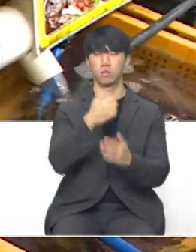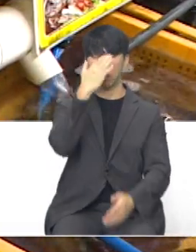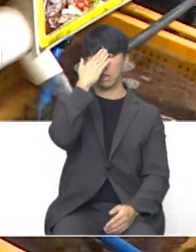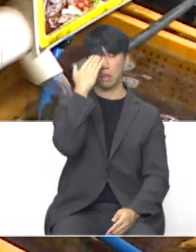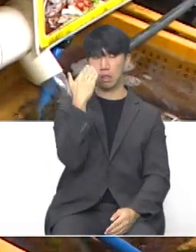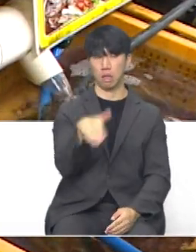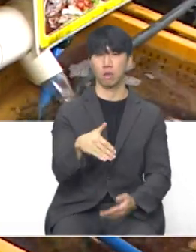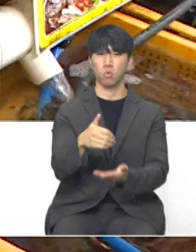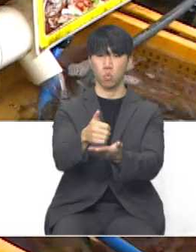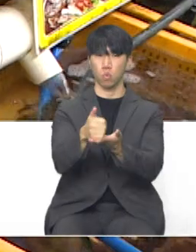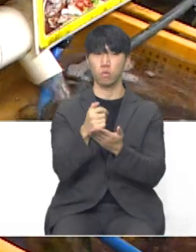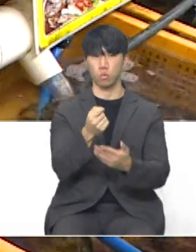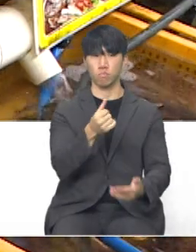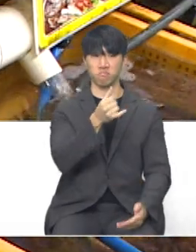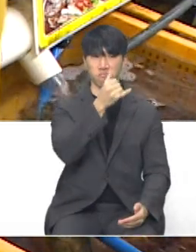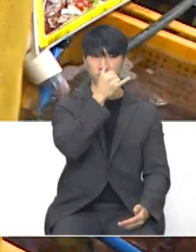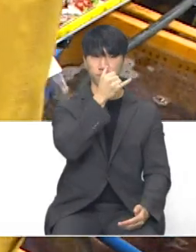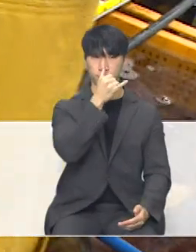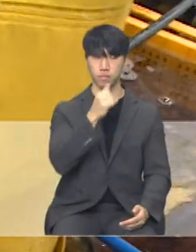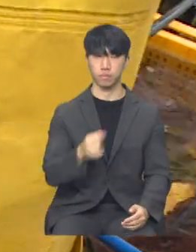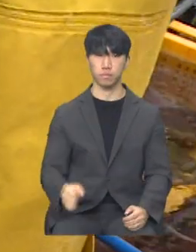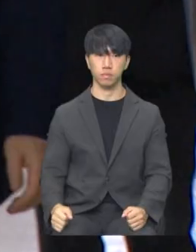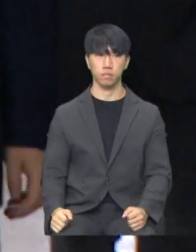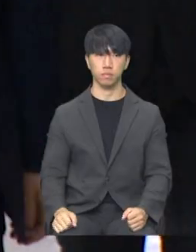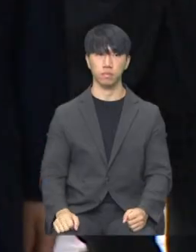그래도 다행히 끊기지는 않았어.